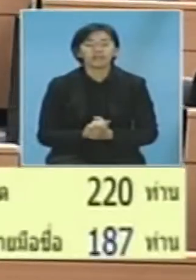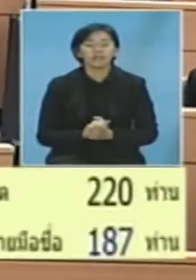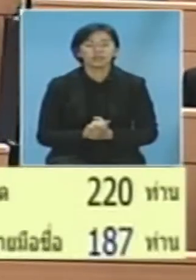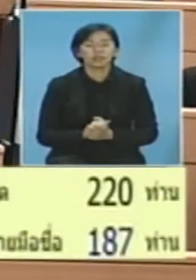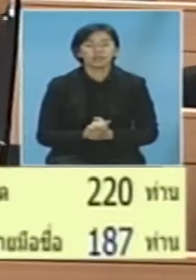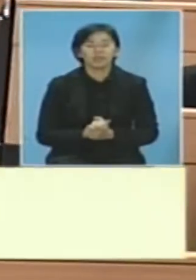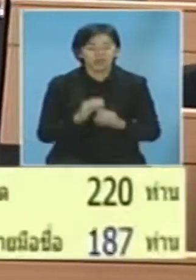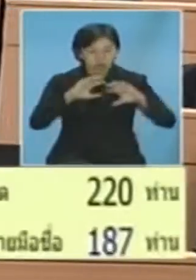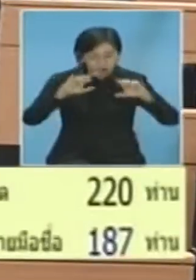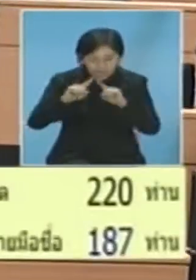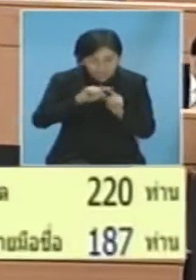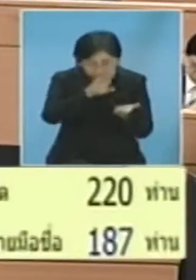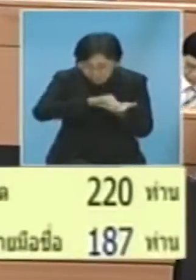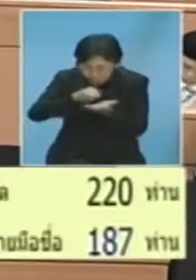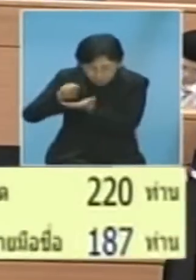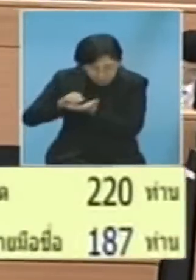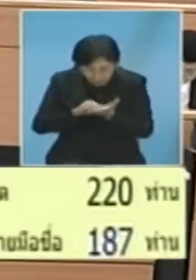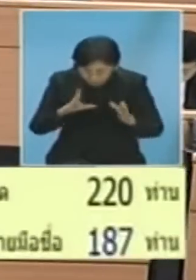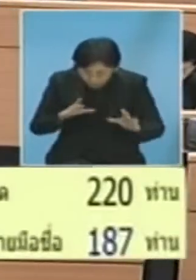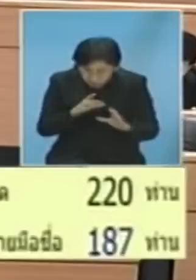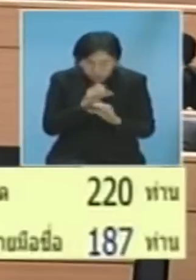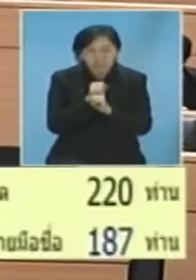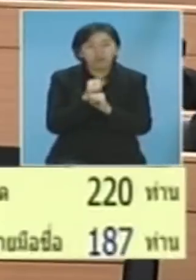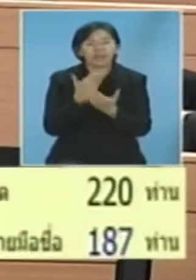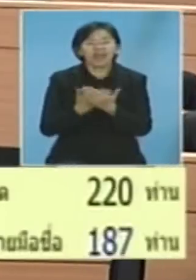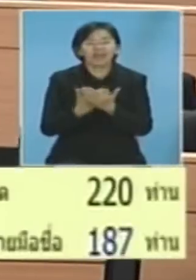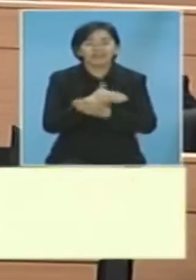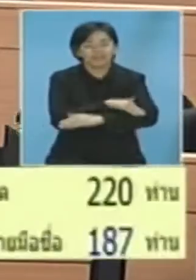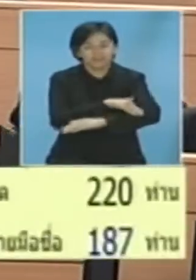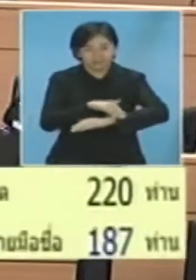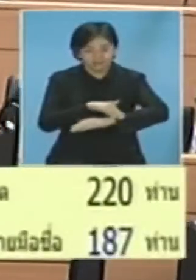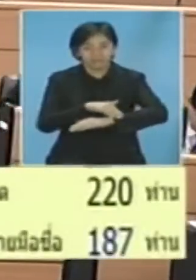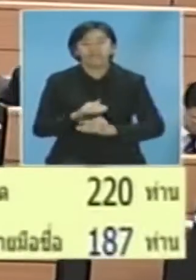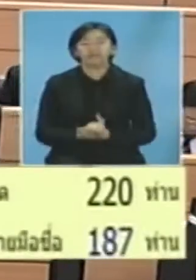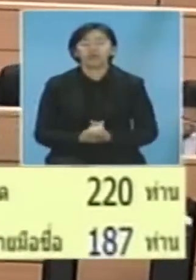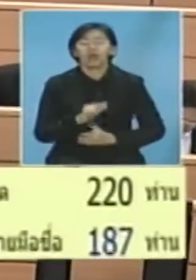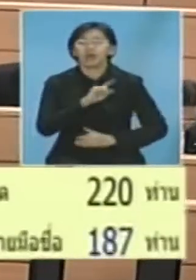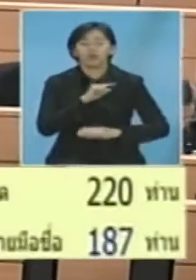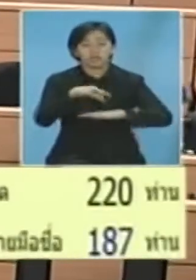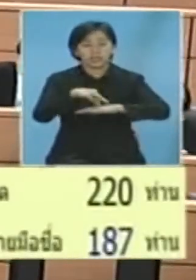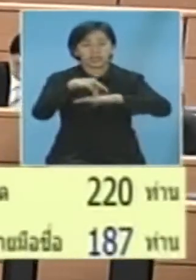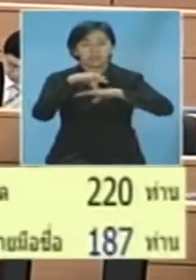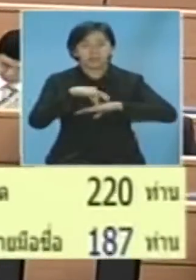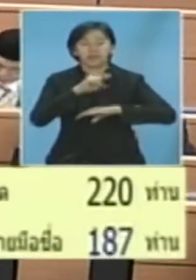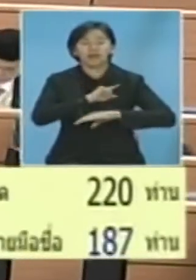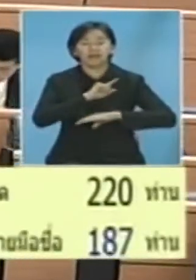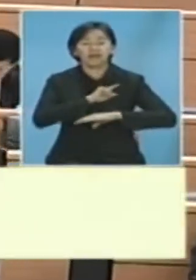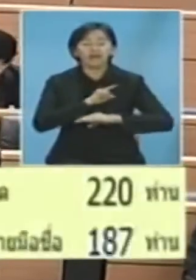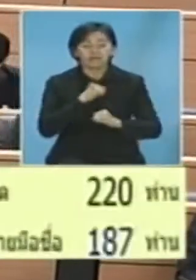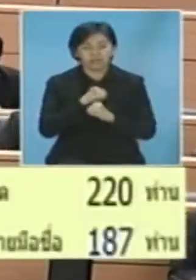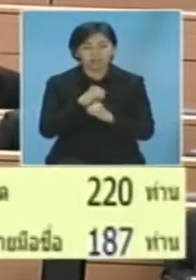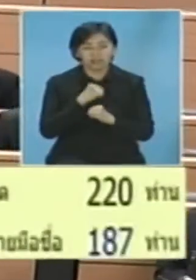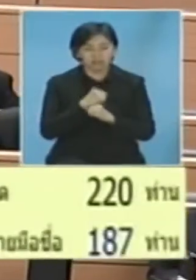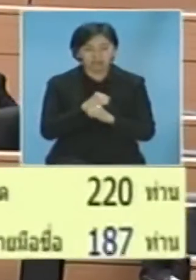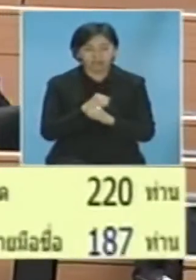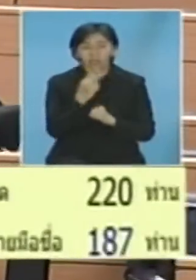การที่เกี่ยวข้องมาปิดบัญชีตามที่ได้รับแต่งตั้งตามอำนาจหน้าที่ซึ่งเราจะเห็นได้เลยว่